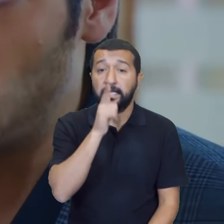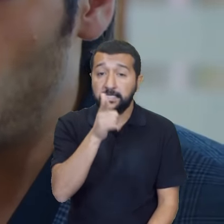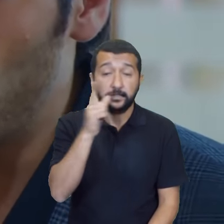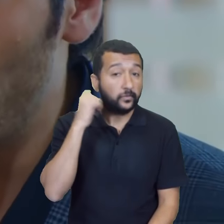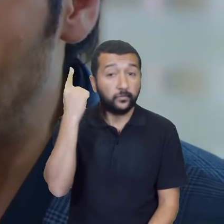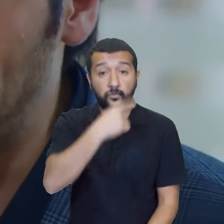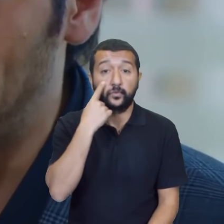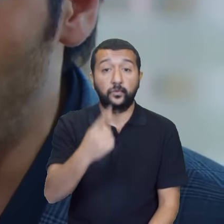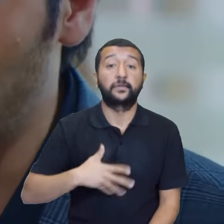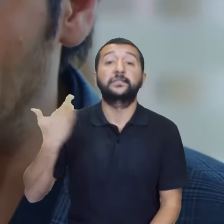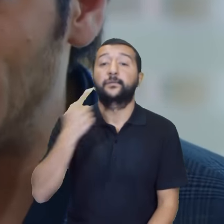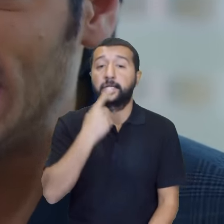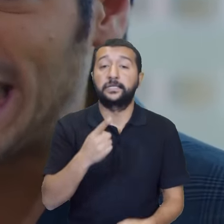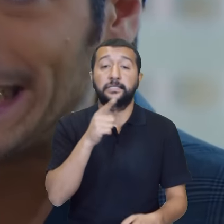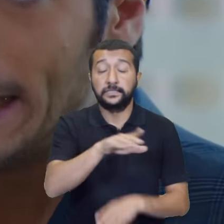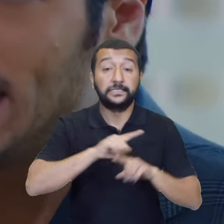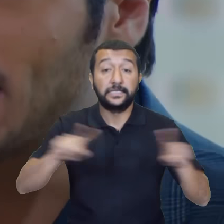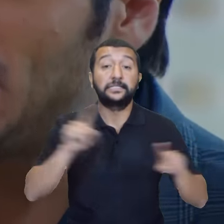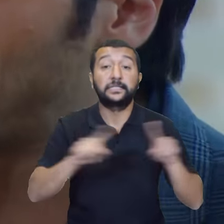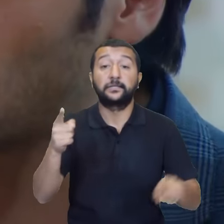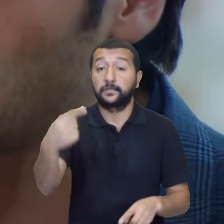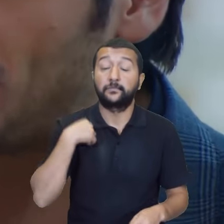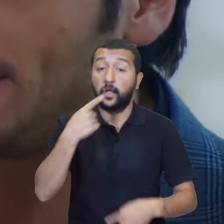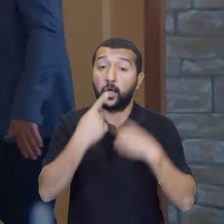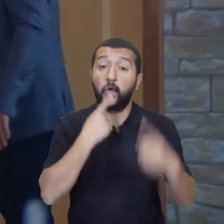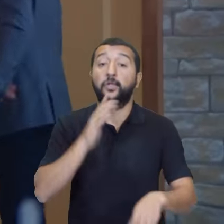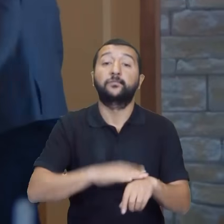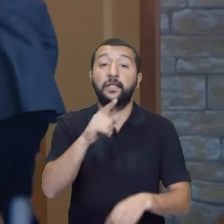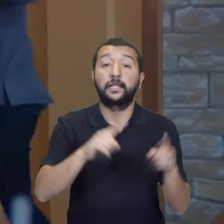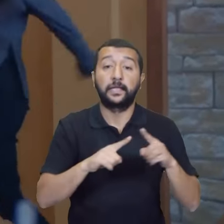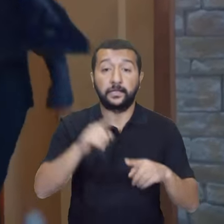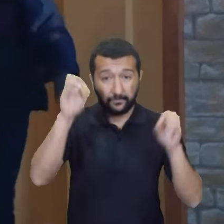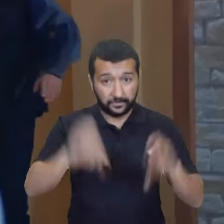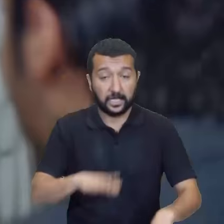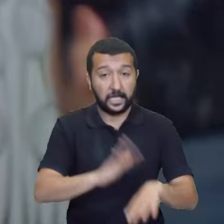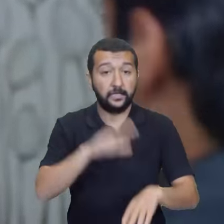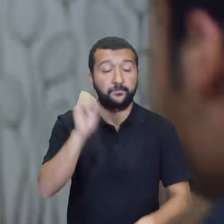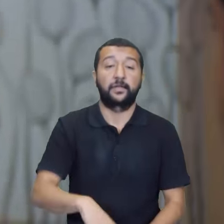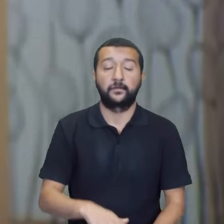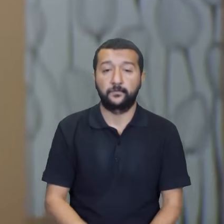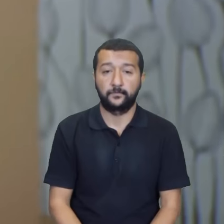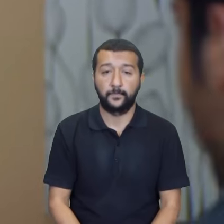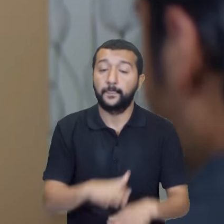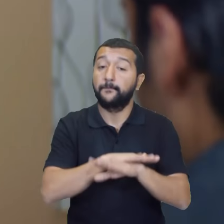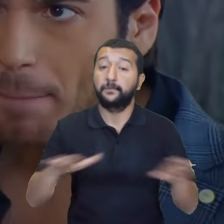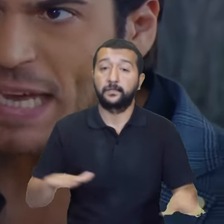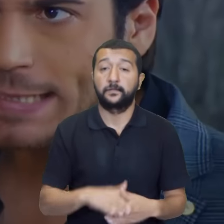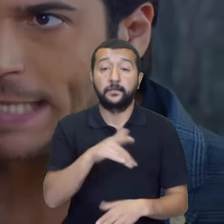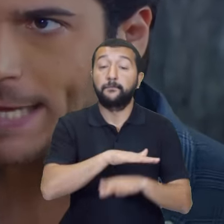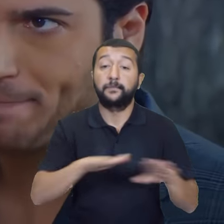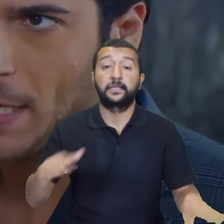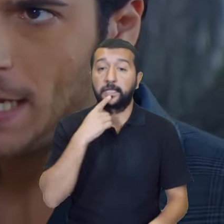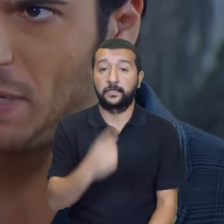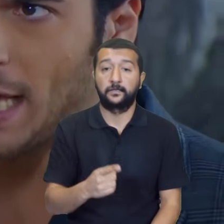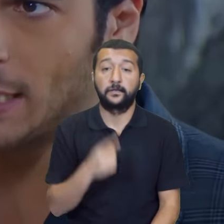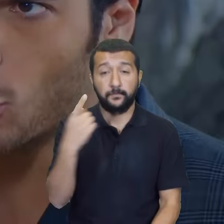Sesini duymak, yüzünü görmek istemiyorum Itır. Sakın, sakın bir daha benimle konuşma. Tarık. Çek elini. Elini itekledi. Bitti.